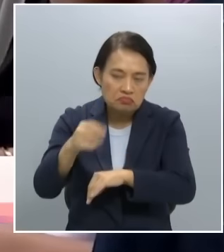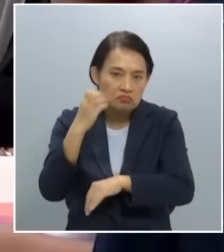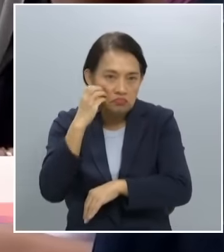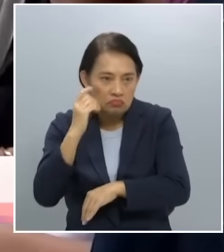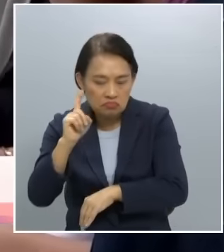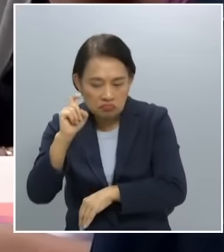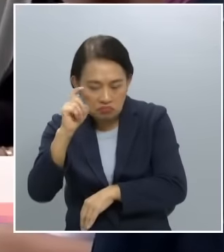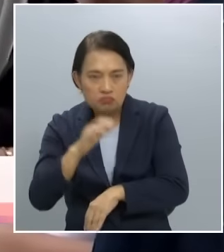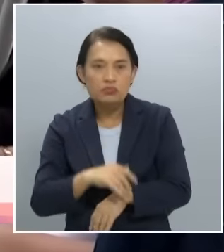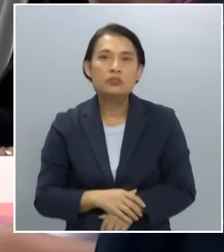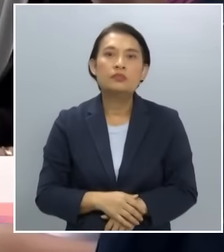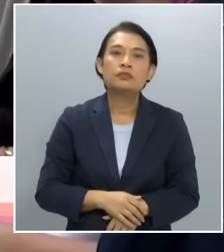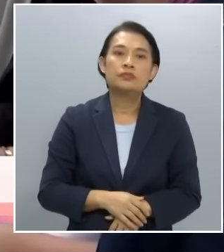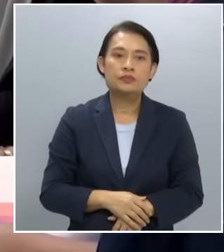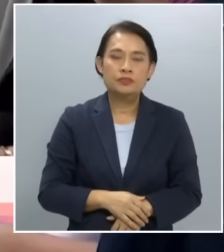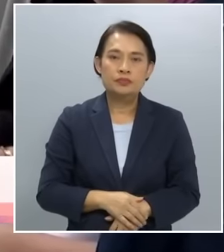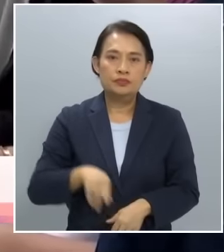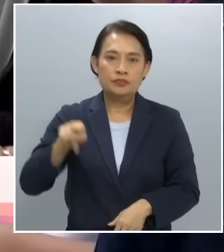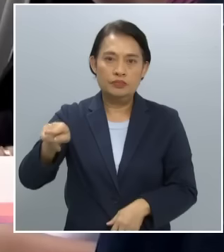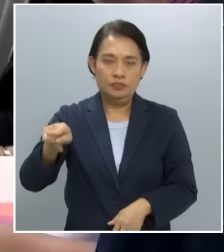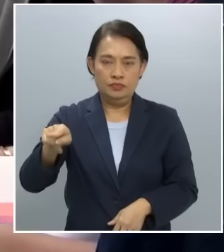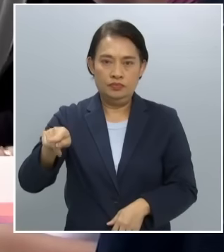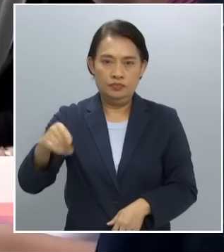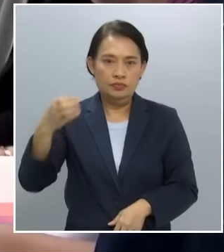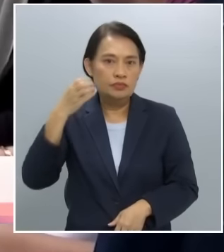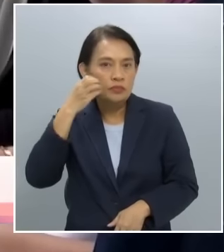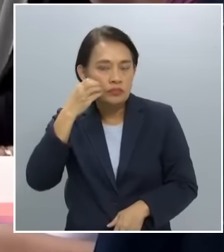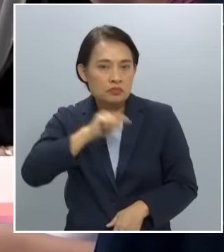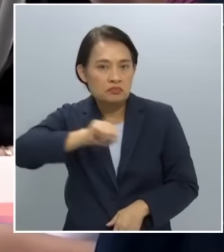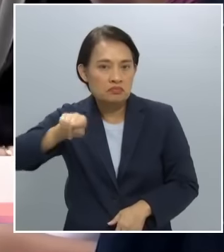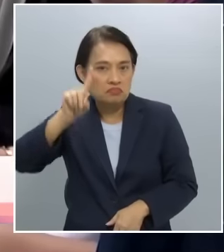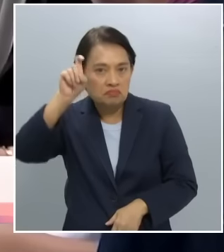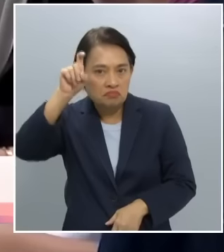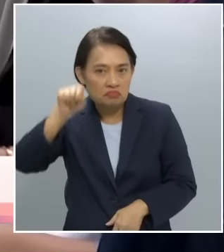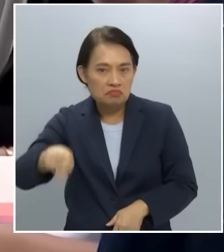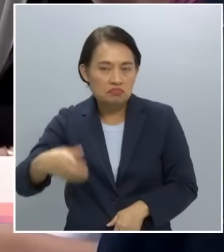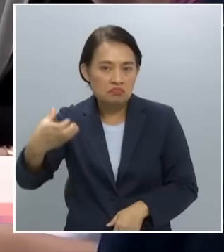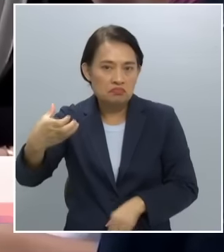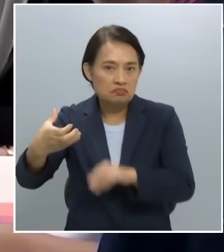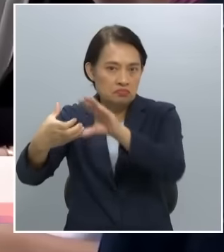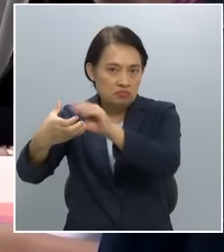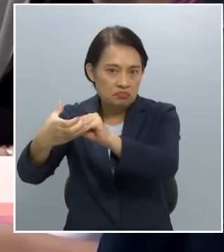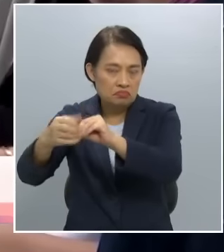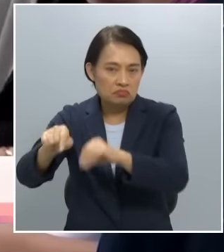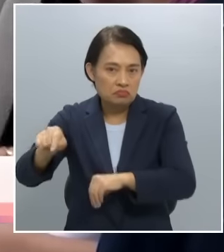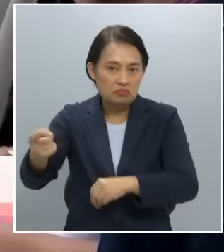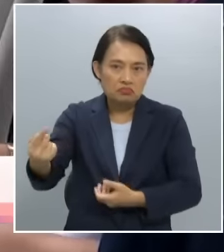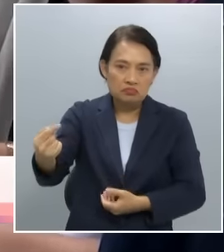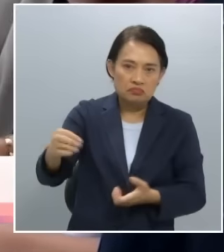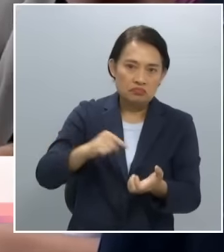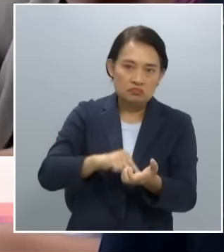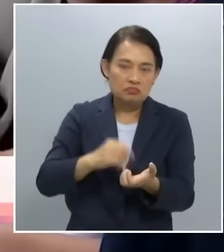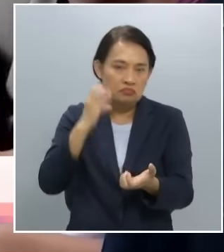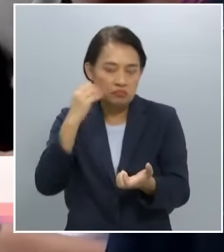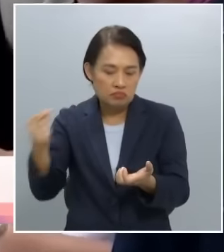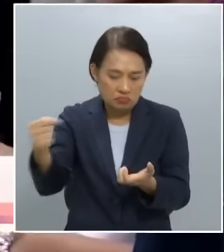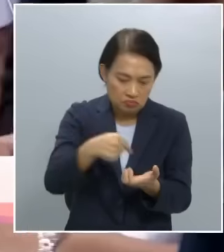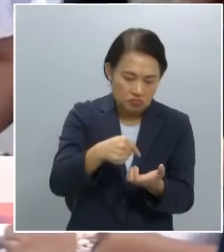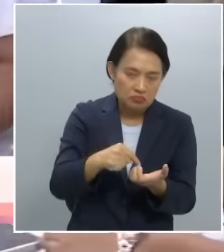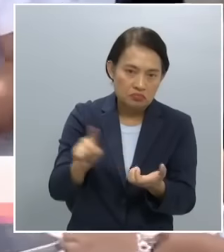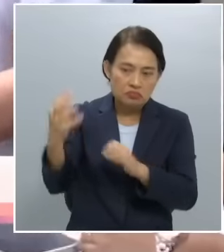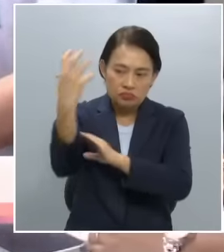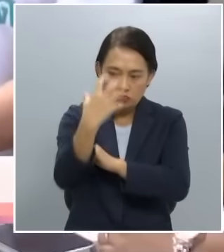อีกอ๋อเาติดต่อกลับไปหาฟ้าก็ไม่ได้แล้วตัวเขาก็ปิดโทรศัพท์ด้วยกลัวฟ้าจะโทรมาหาเขาด้วยกลัวจะถูกหลอก